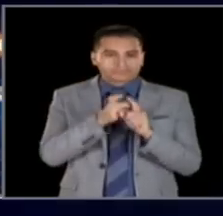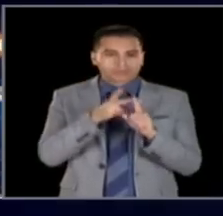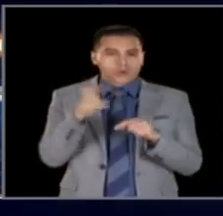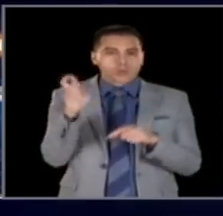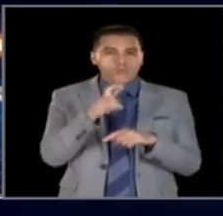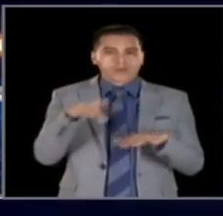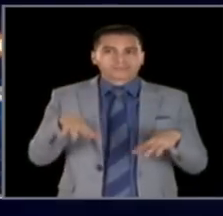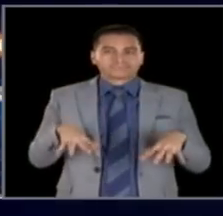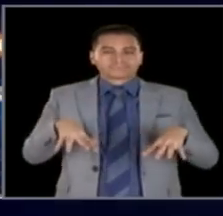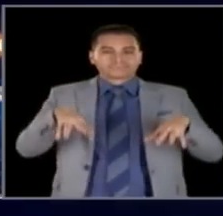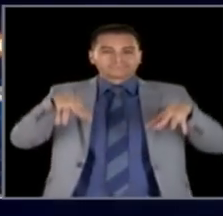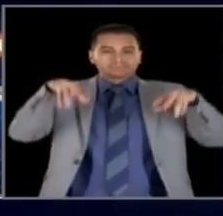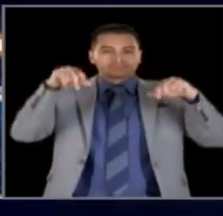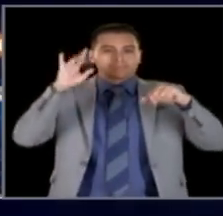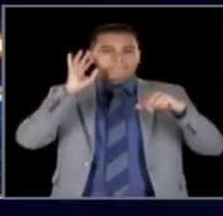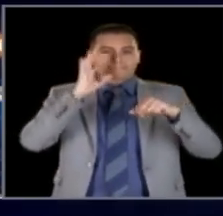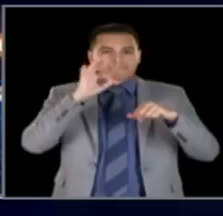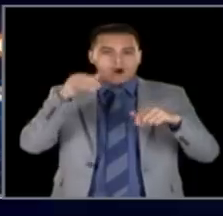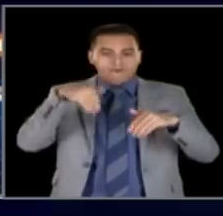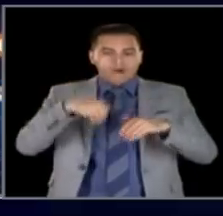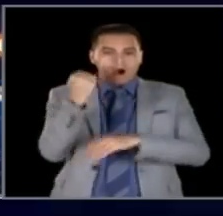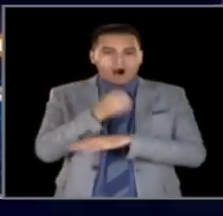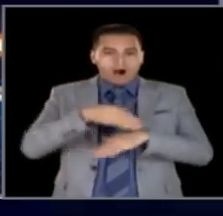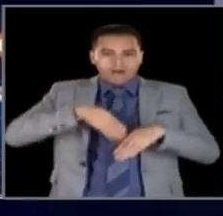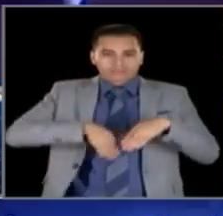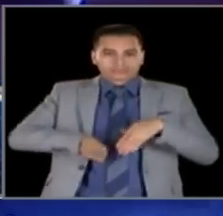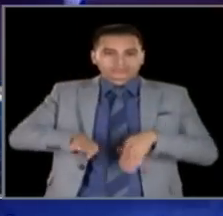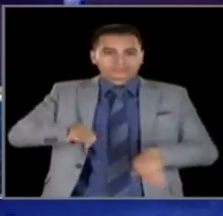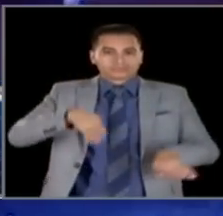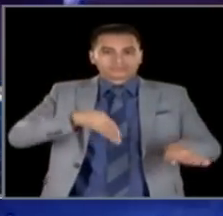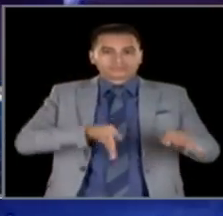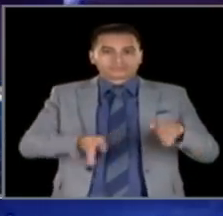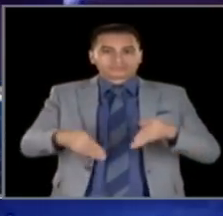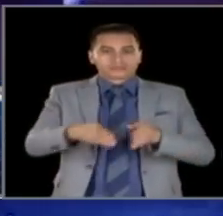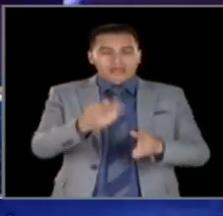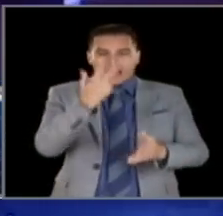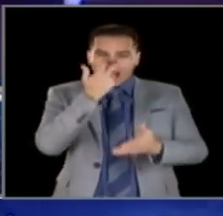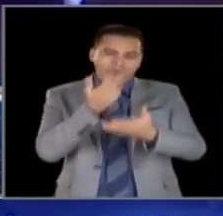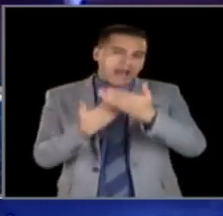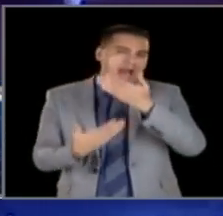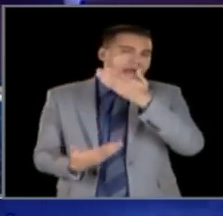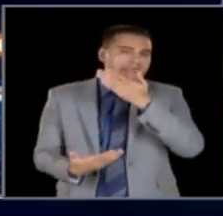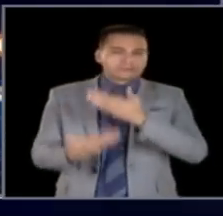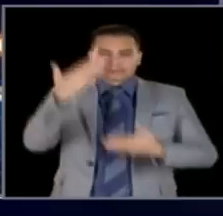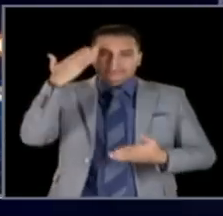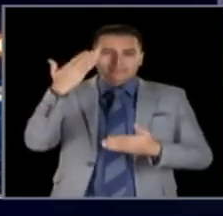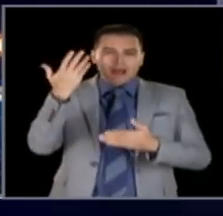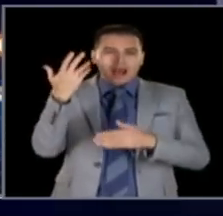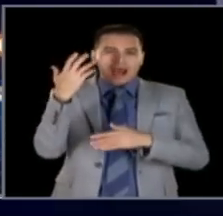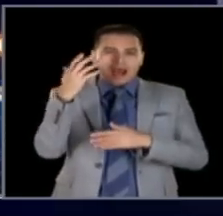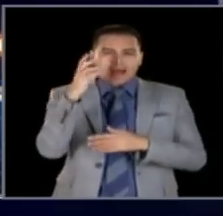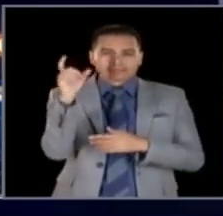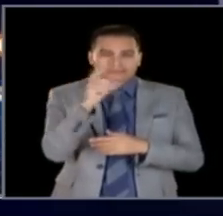وكنائس صخرية، ومجمعات أنفاق تحت الأرض من العصور البيزنطية